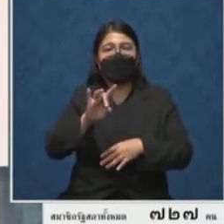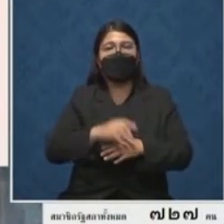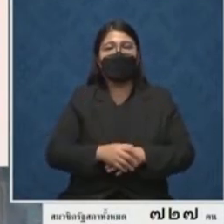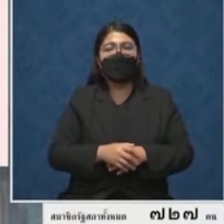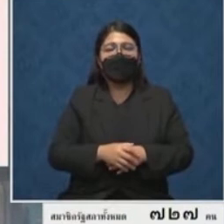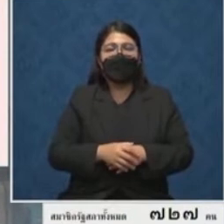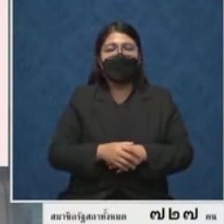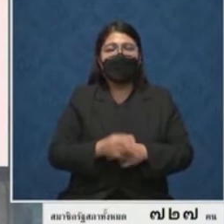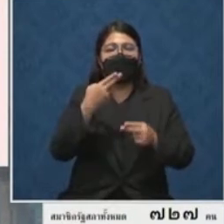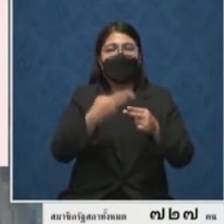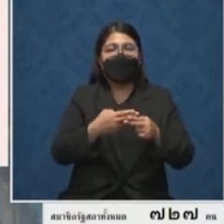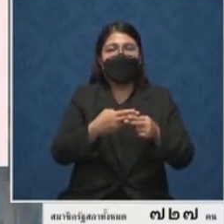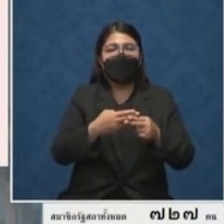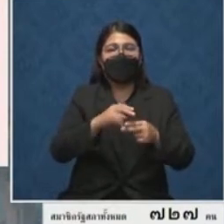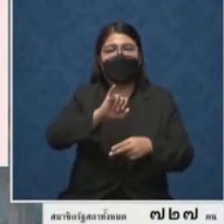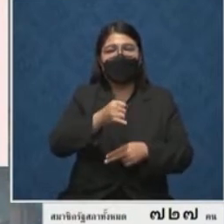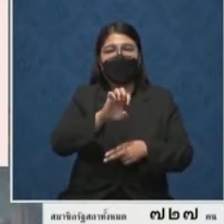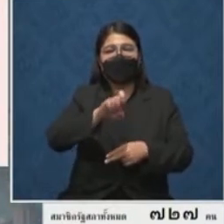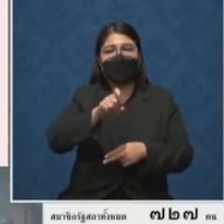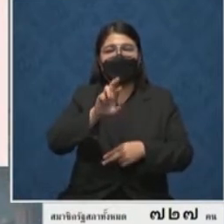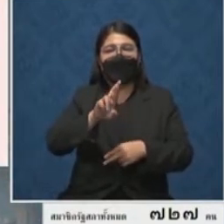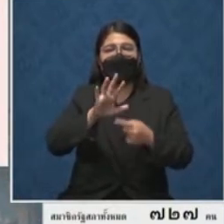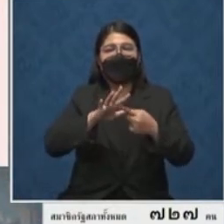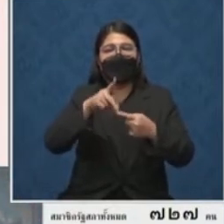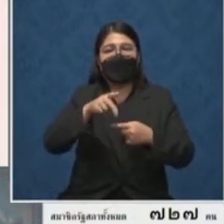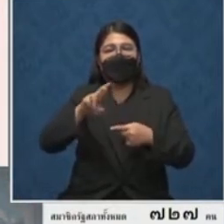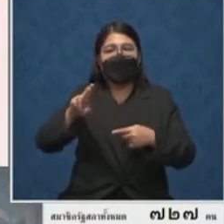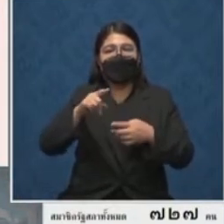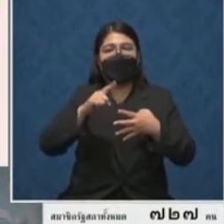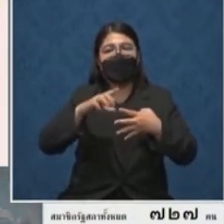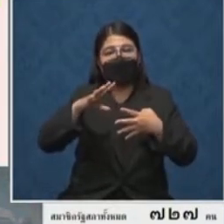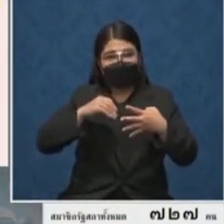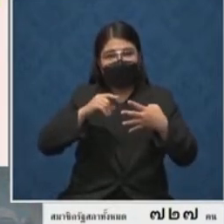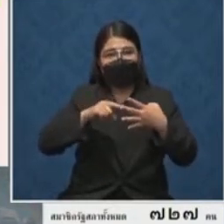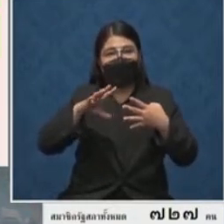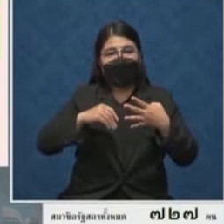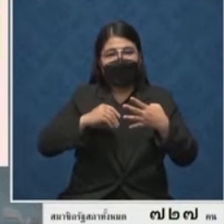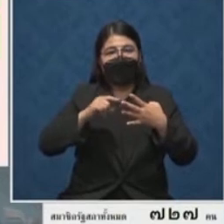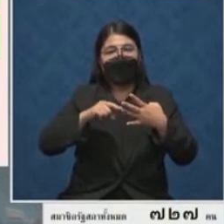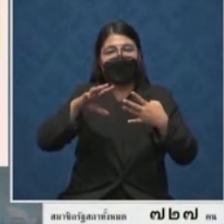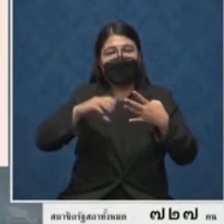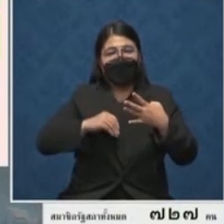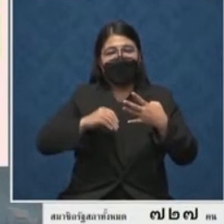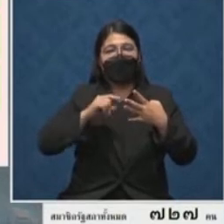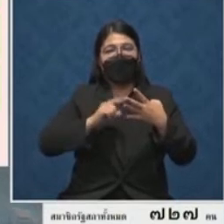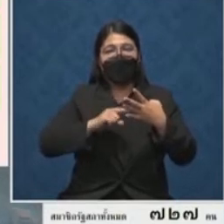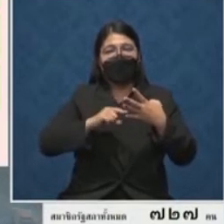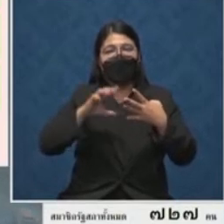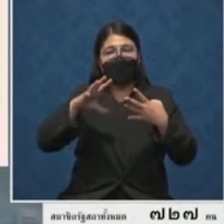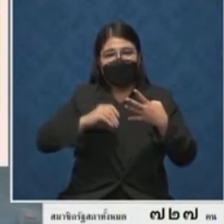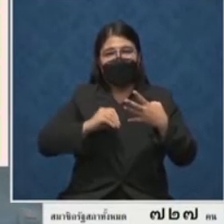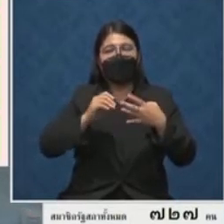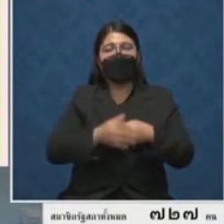88นางสาวจิราพรสินธุไพร 1รับหลักการ2รับหลักการ3รับหลักการ4รับหลักการ